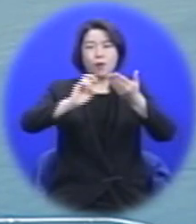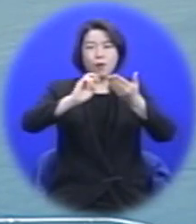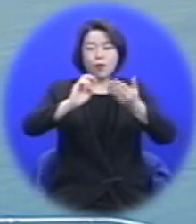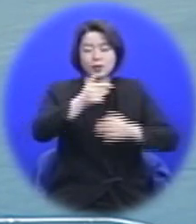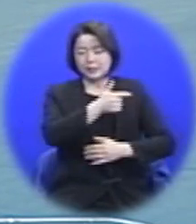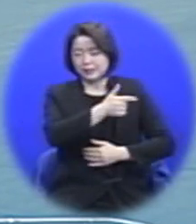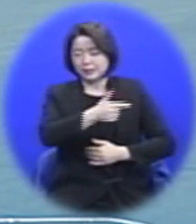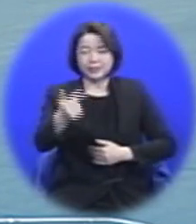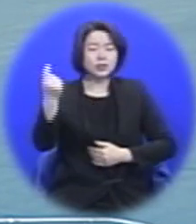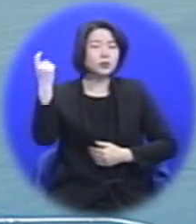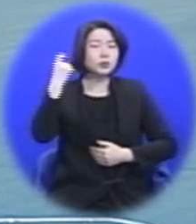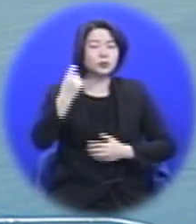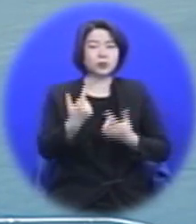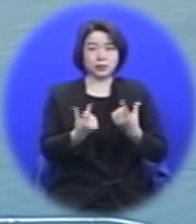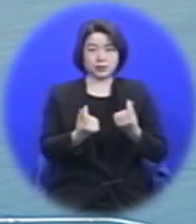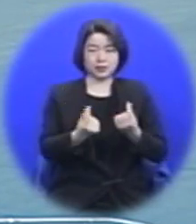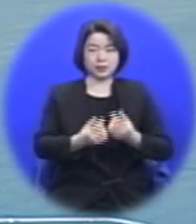거예요.